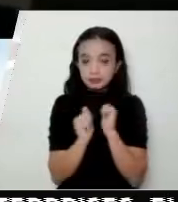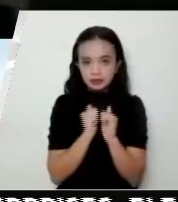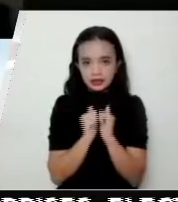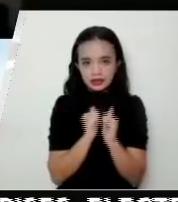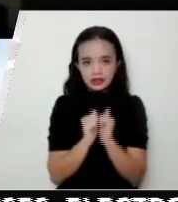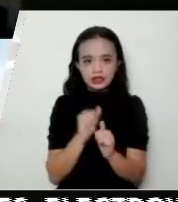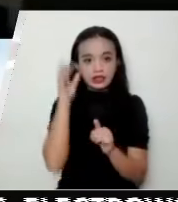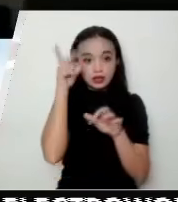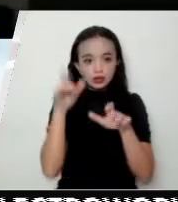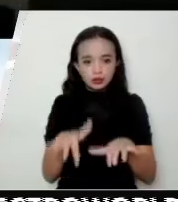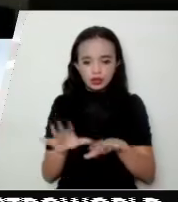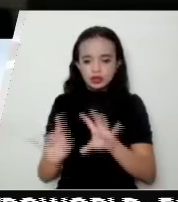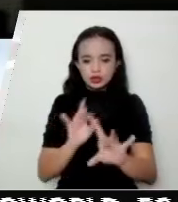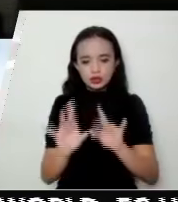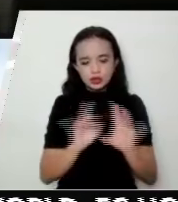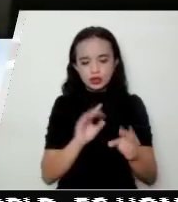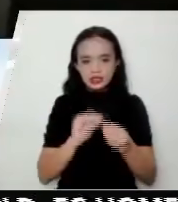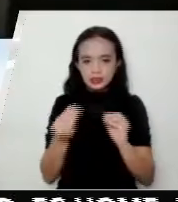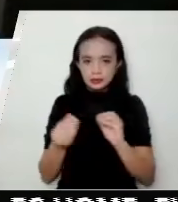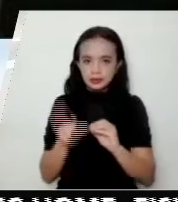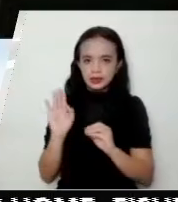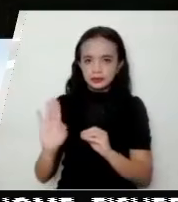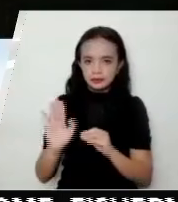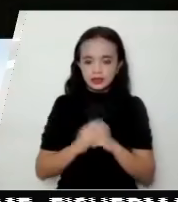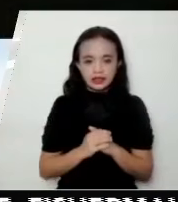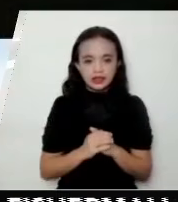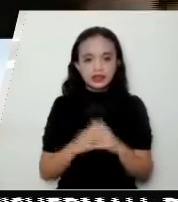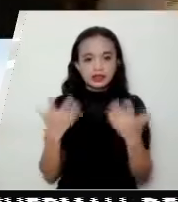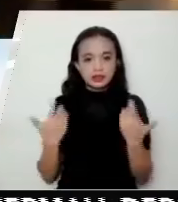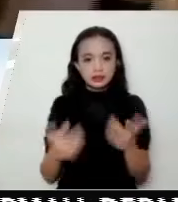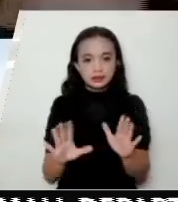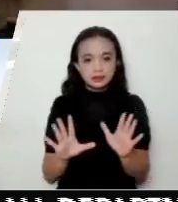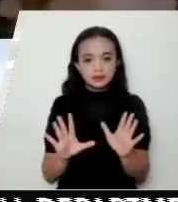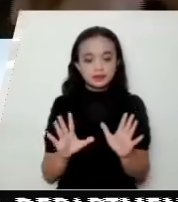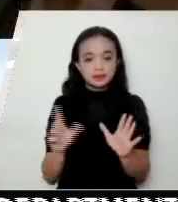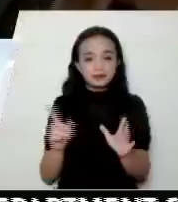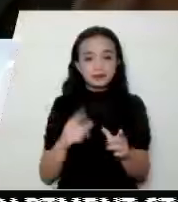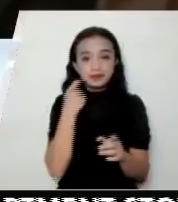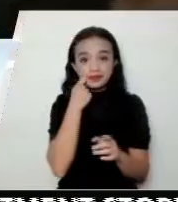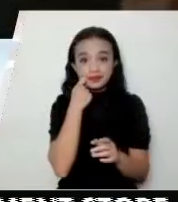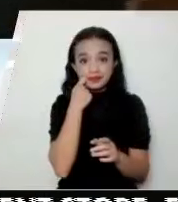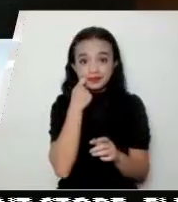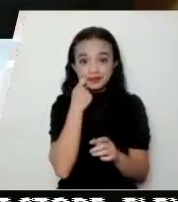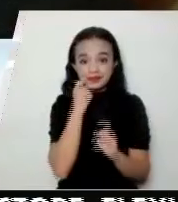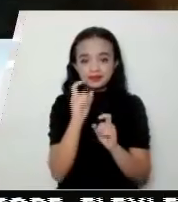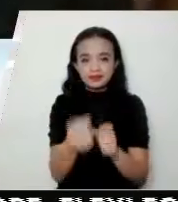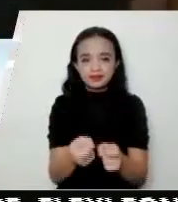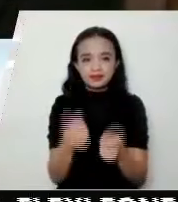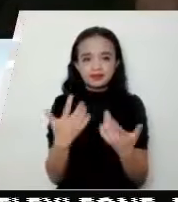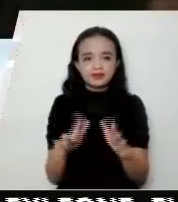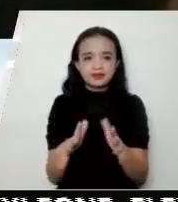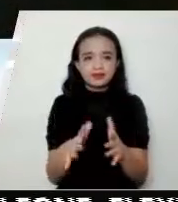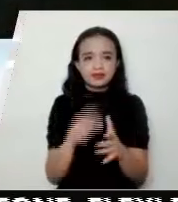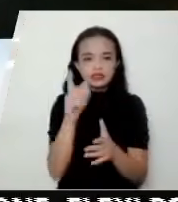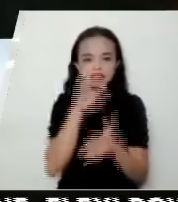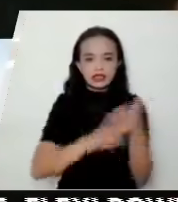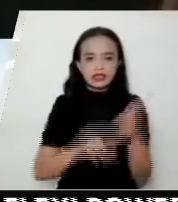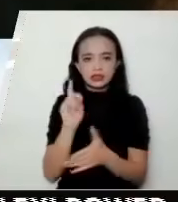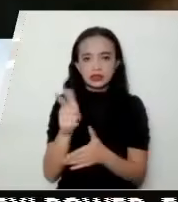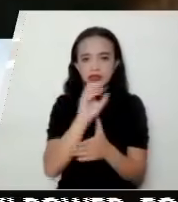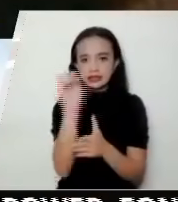namili ng mga numerong tinayaan niya. Na-encash na ng nanalo ang premyo niya kanina na binawasan ng 20% tax. Ito na